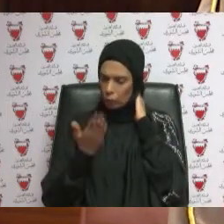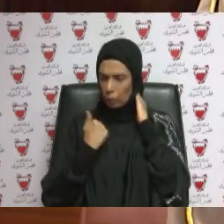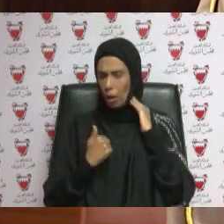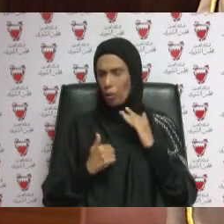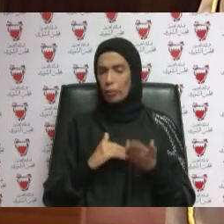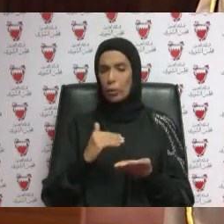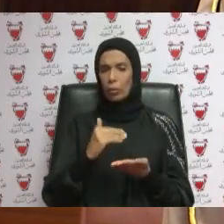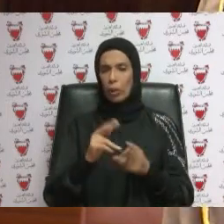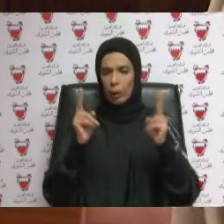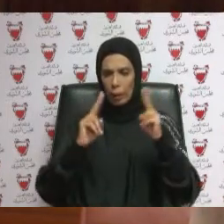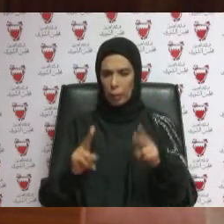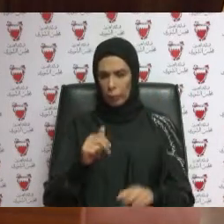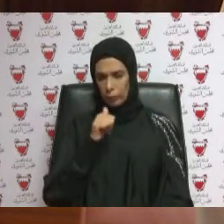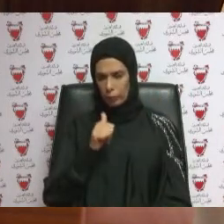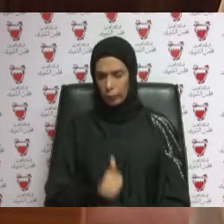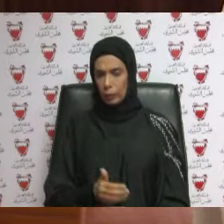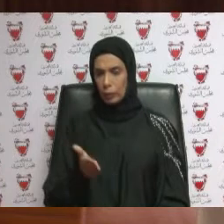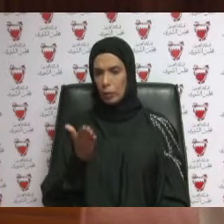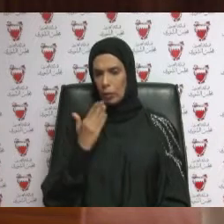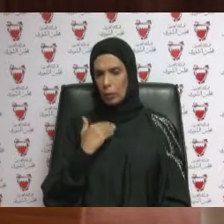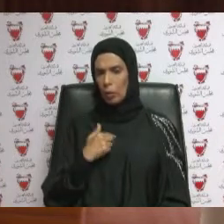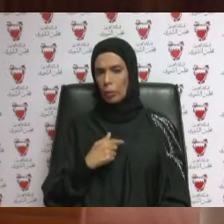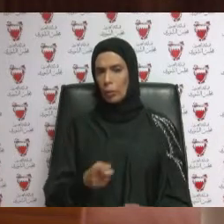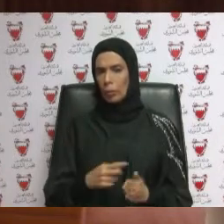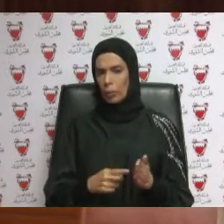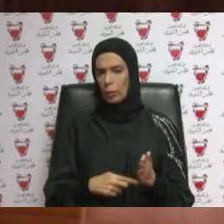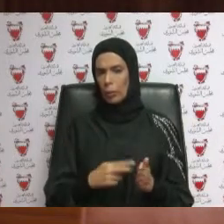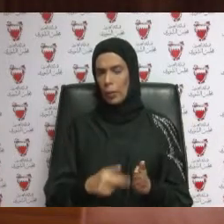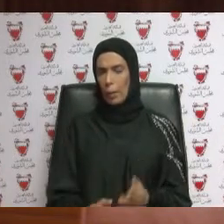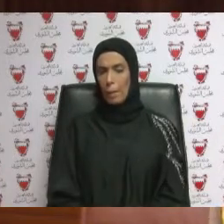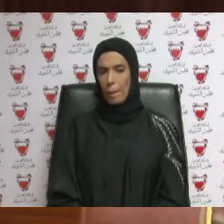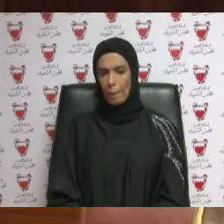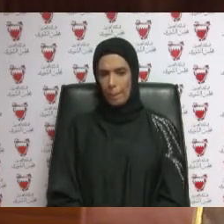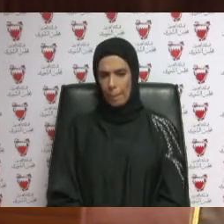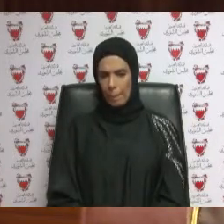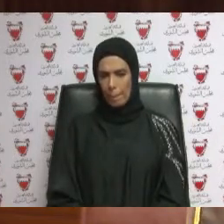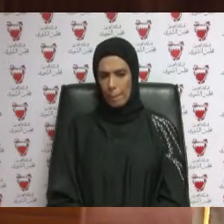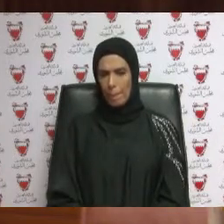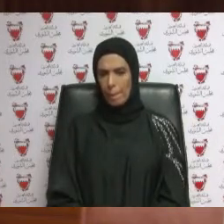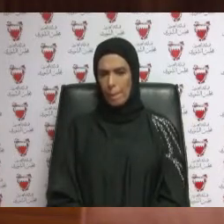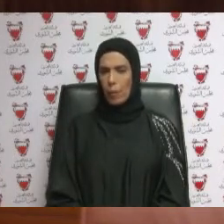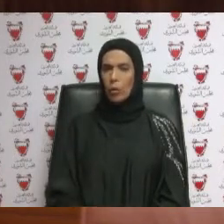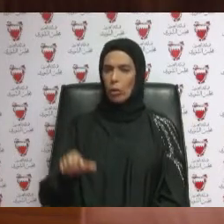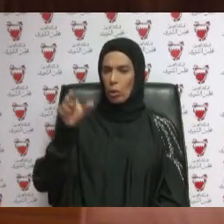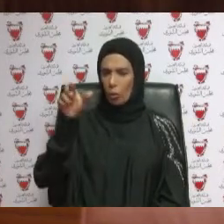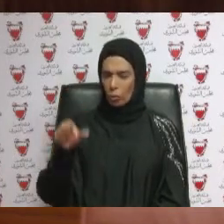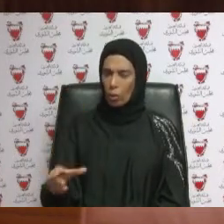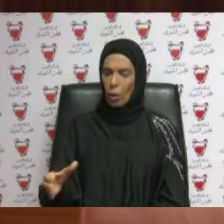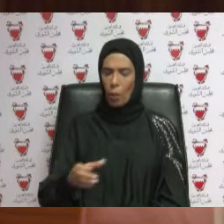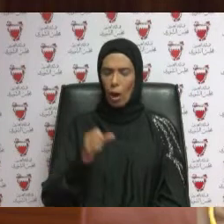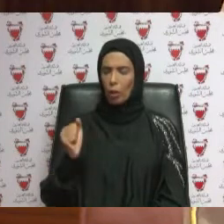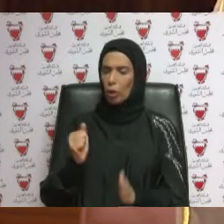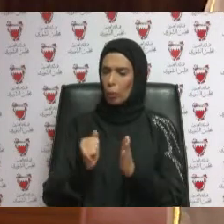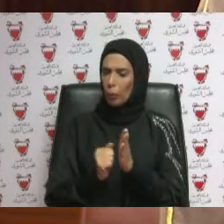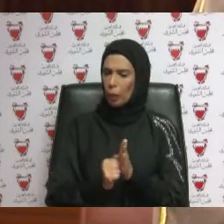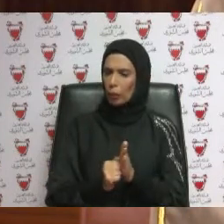مهمة، الكهرباء والماء، ما لم يسجل هذا العقد. فهذا للمستأجر أو مالك العقار